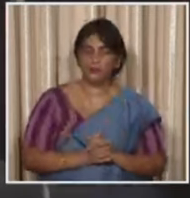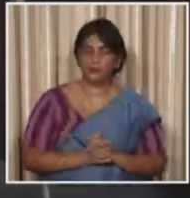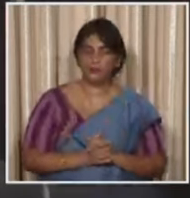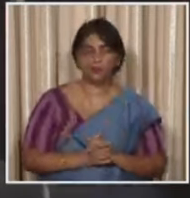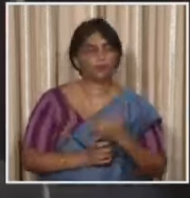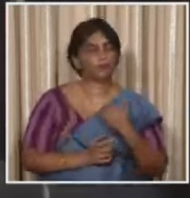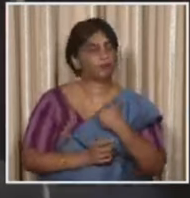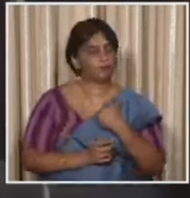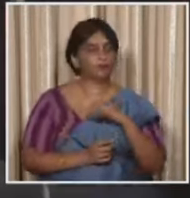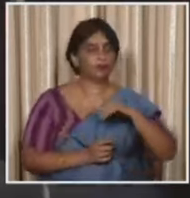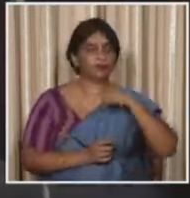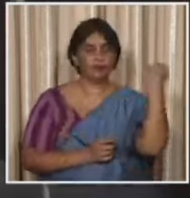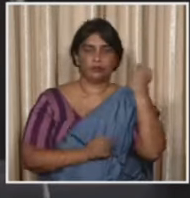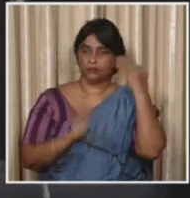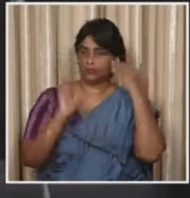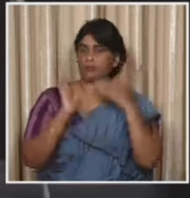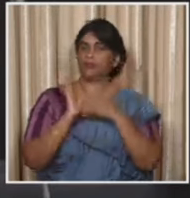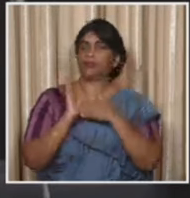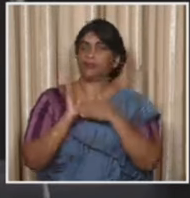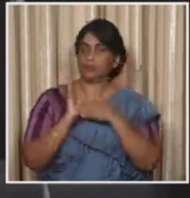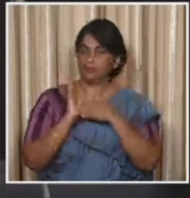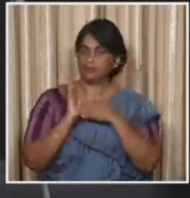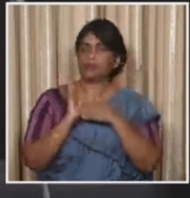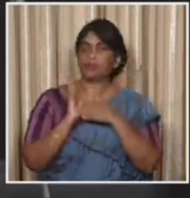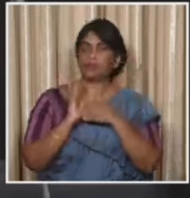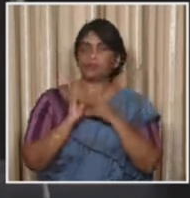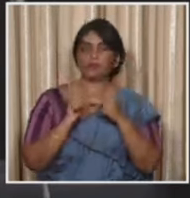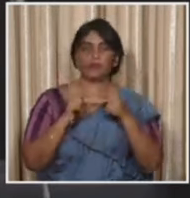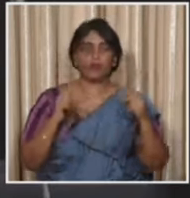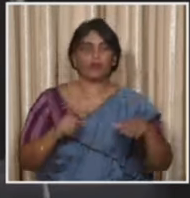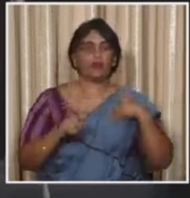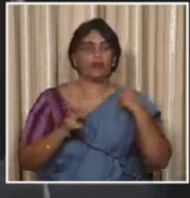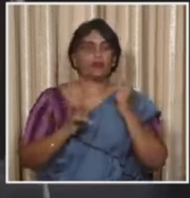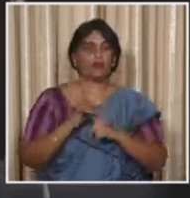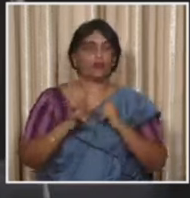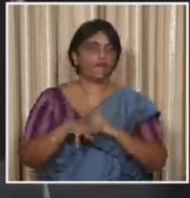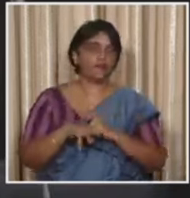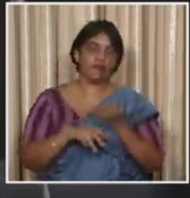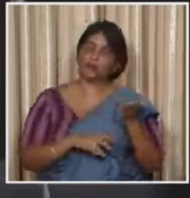මම අද කතාව පාත්වන්න විපක්ෂය ප්‍රධාන සංවිධායකයෙන් වෙලාව ඉල්ලුවා